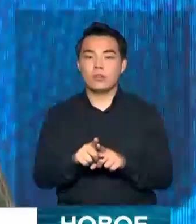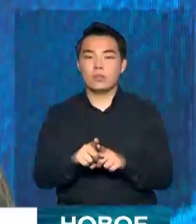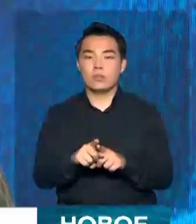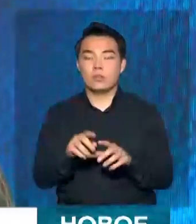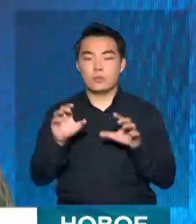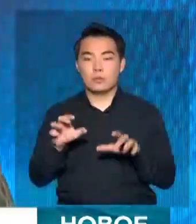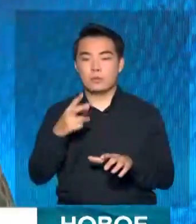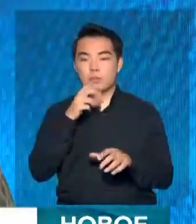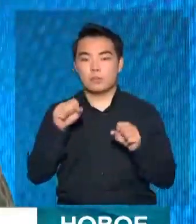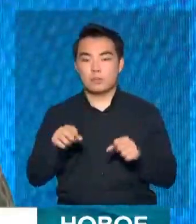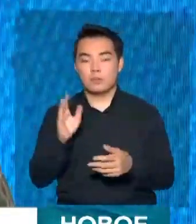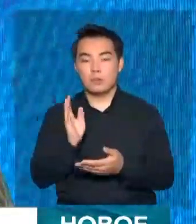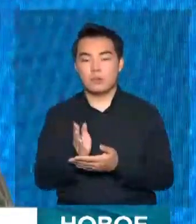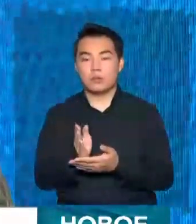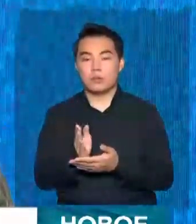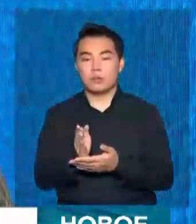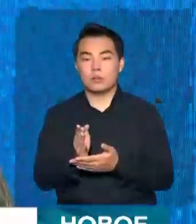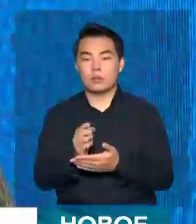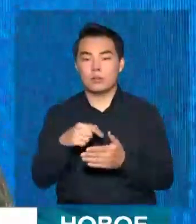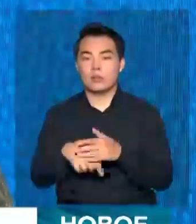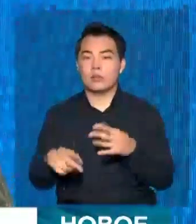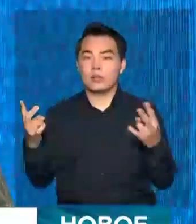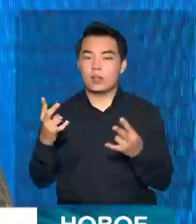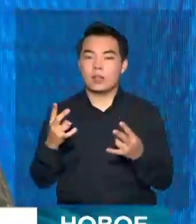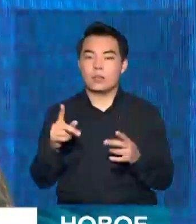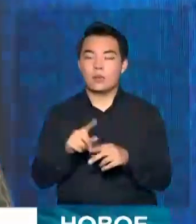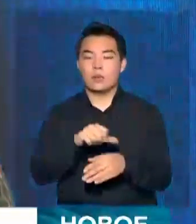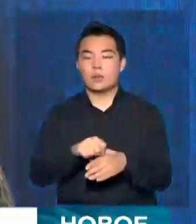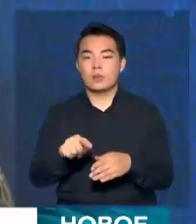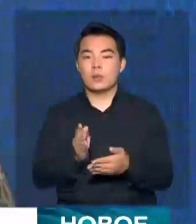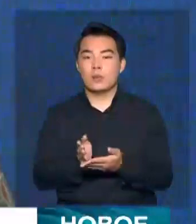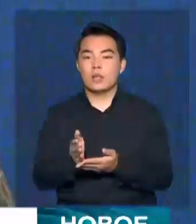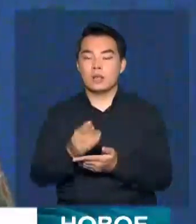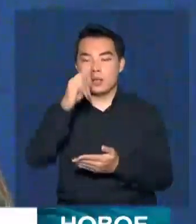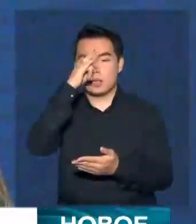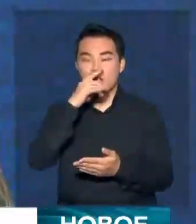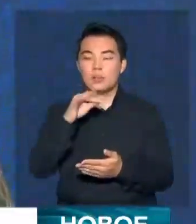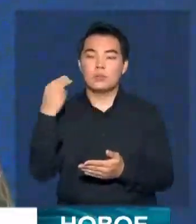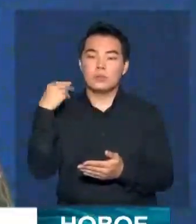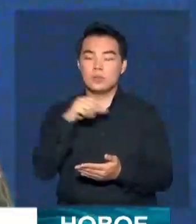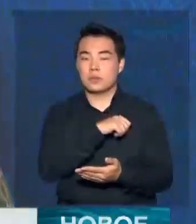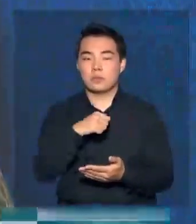президента. Это говорит о том, о преемственности внешней политики Казахстана и курса самого президента. То есть